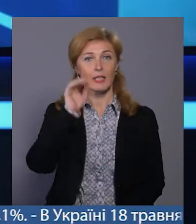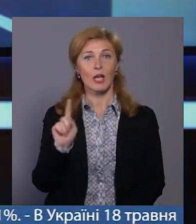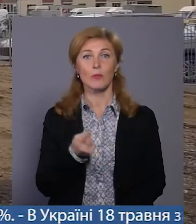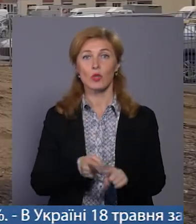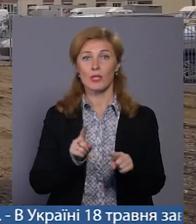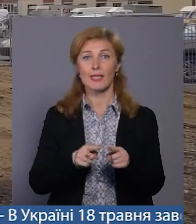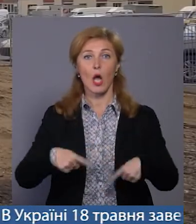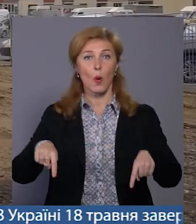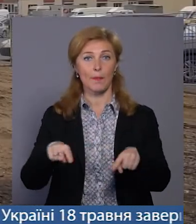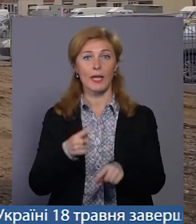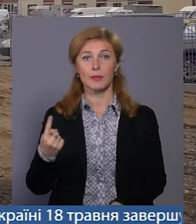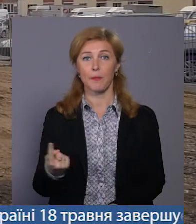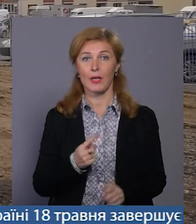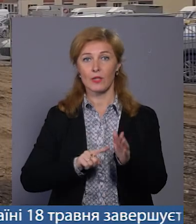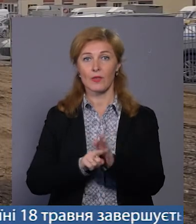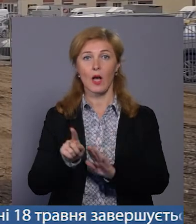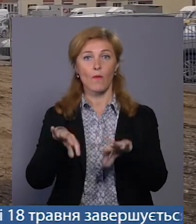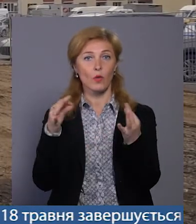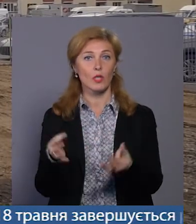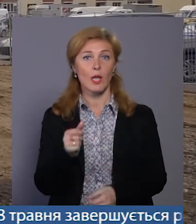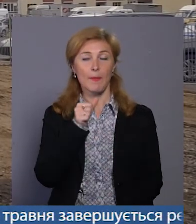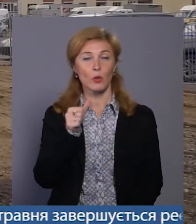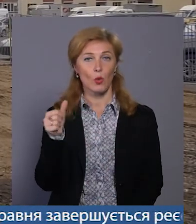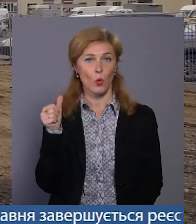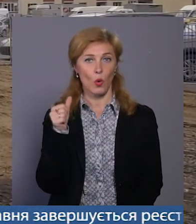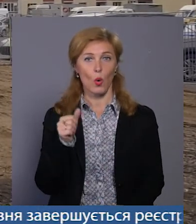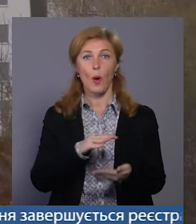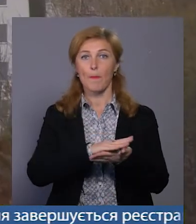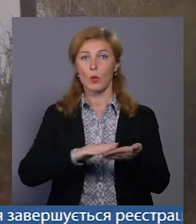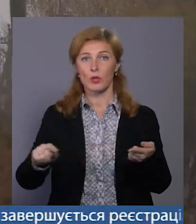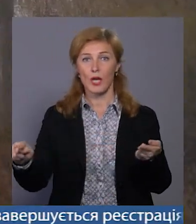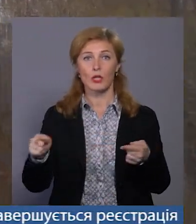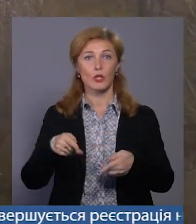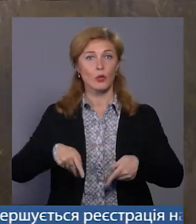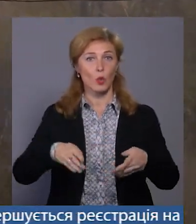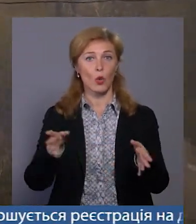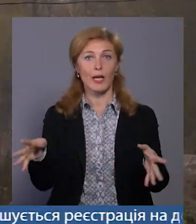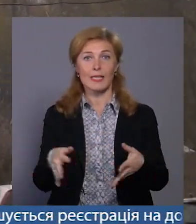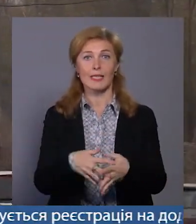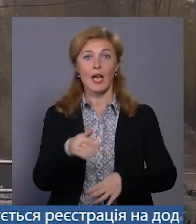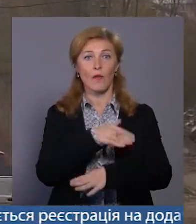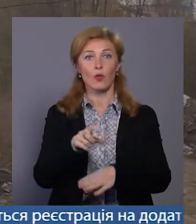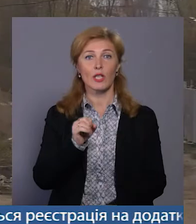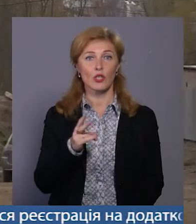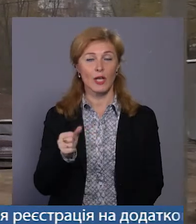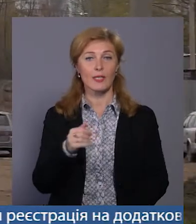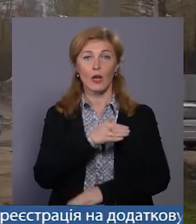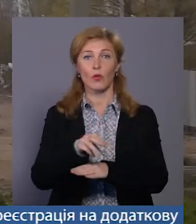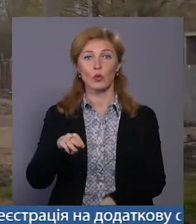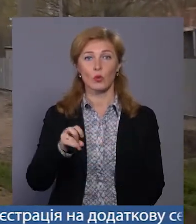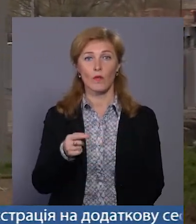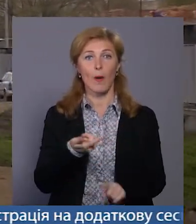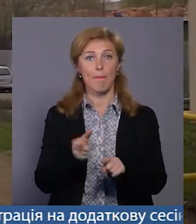цей об'єкт підрядник взявся восени минулого року. Протяжність дороги, яка має з'єднати Зарічанську та Трудову, понад